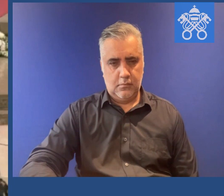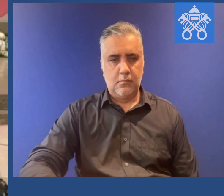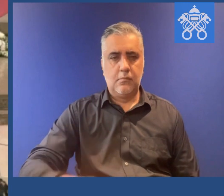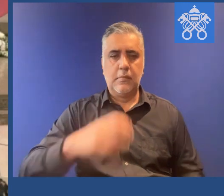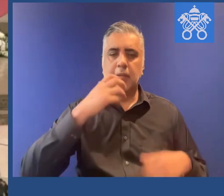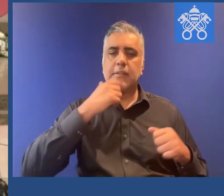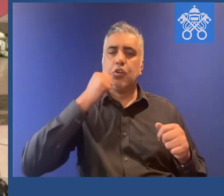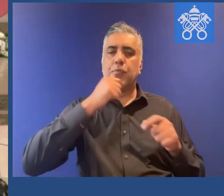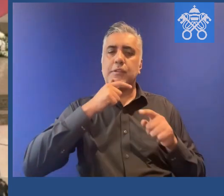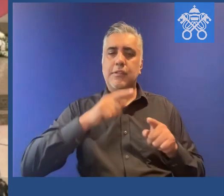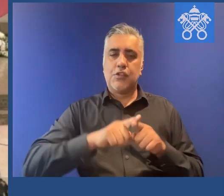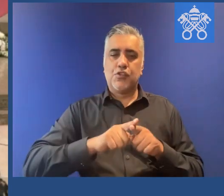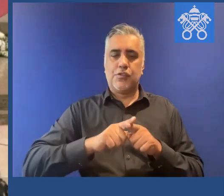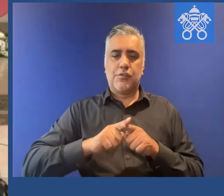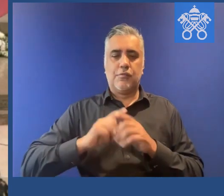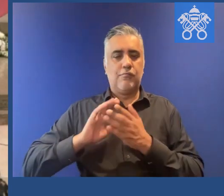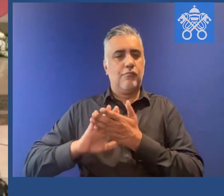Dear brothers and sisters,